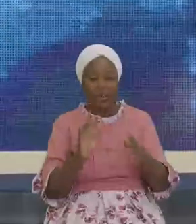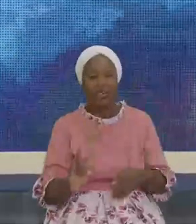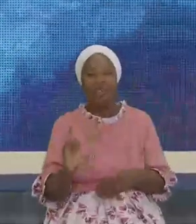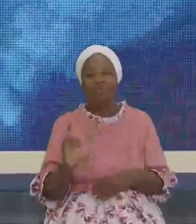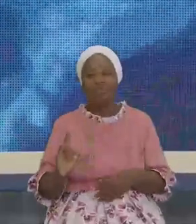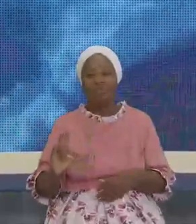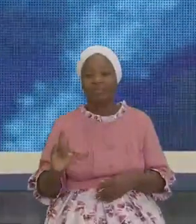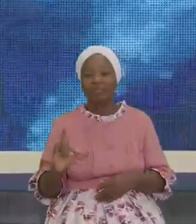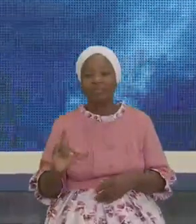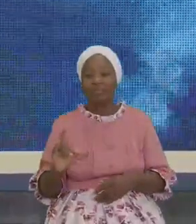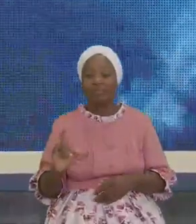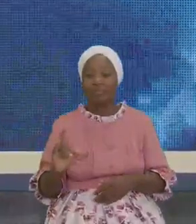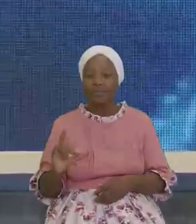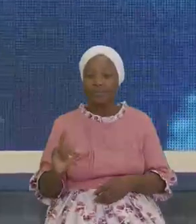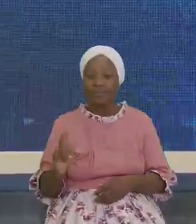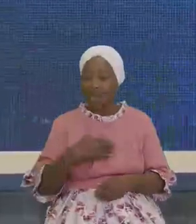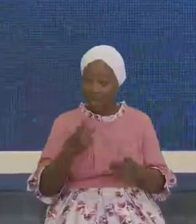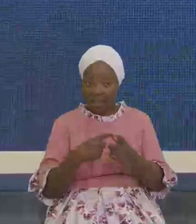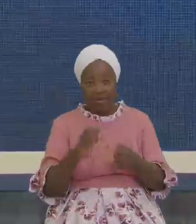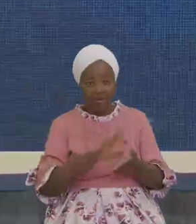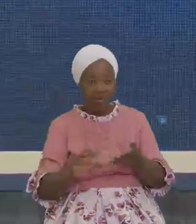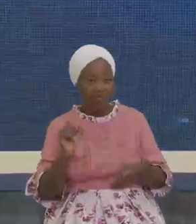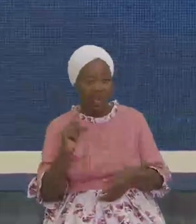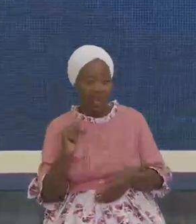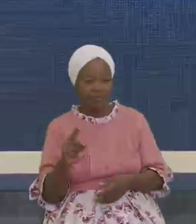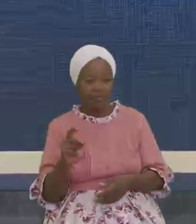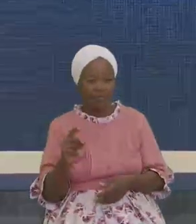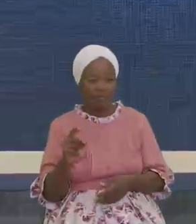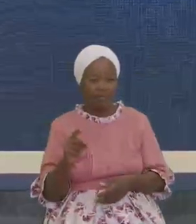Et qu'il soit dans l'abondance.